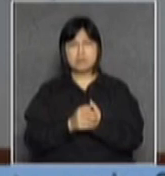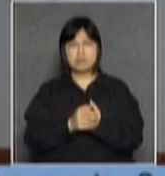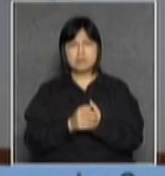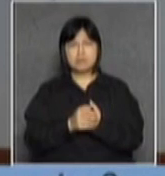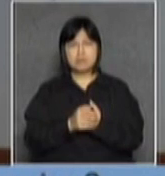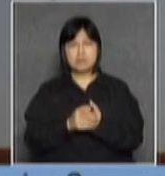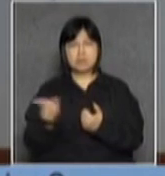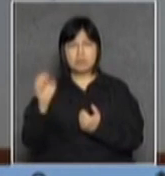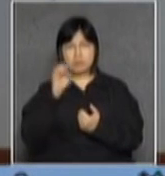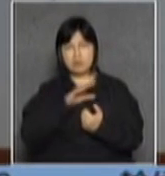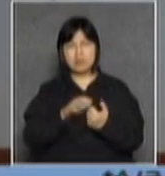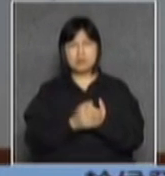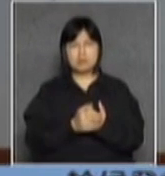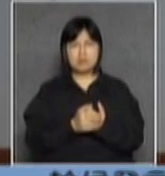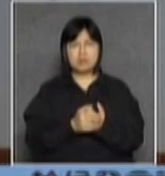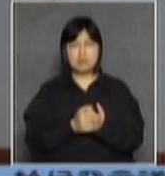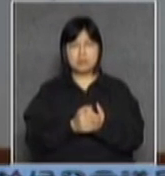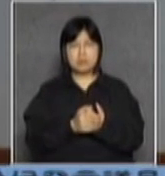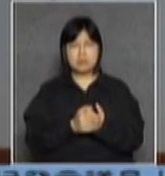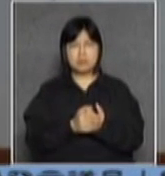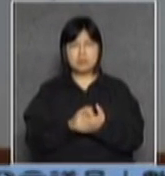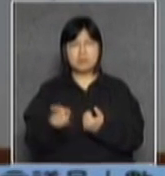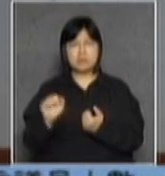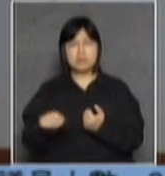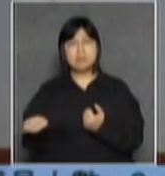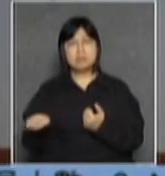佢話佢會